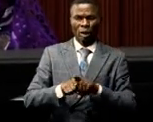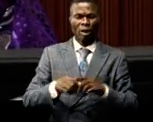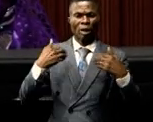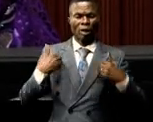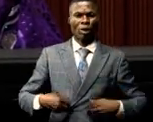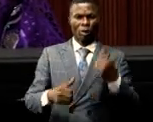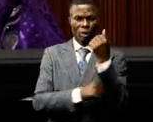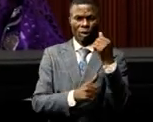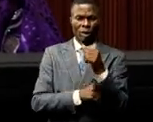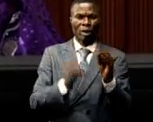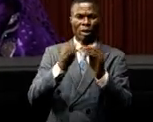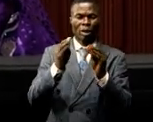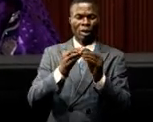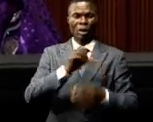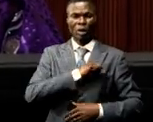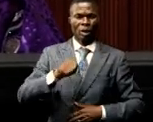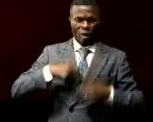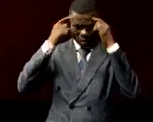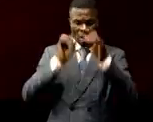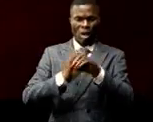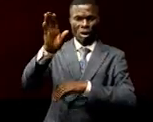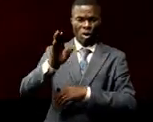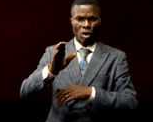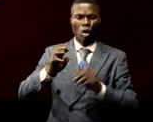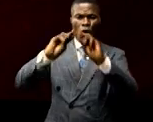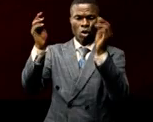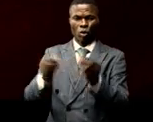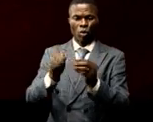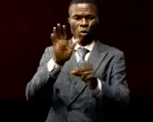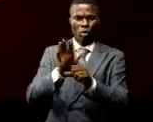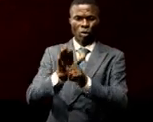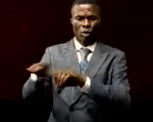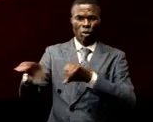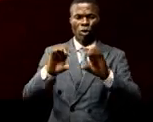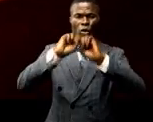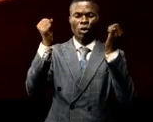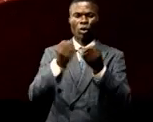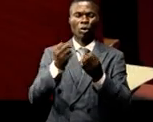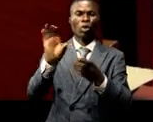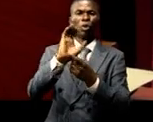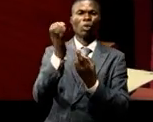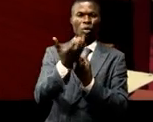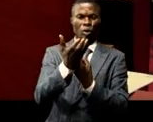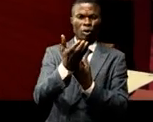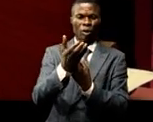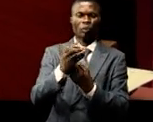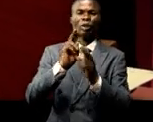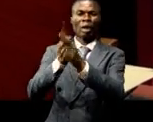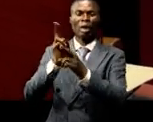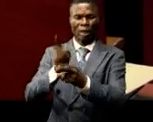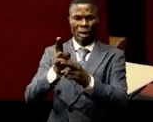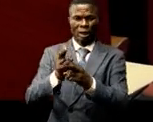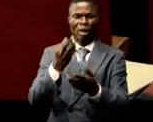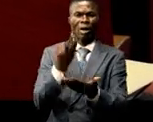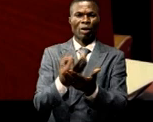L'Assemblée plénière a décidé de l'envoyer à la Commission mixte socio-culturelle et PHP. réagi. Le rapport additif de l'ECOFIN